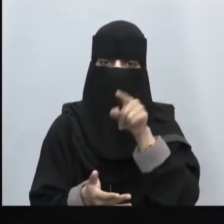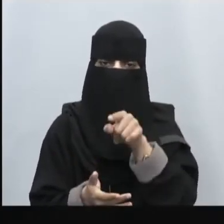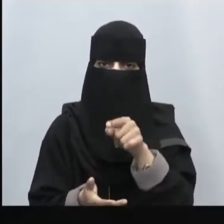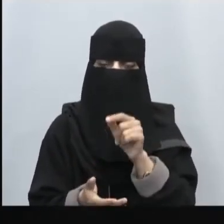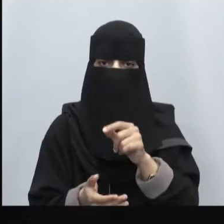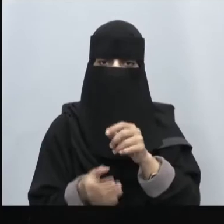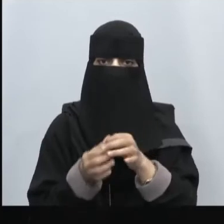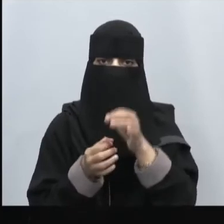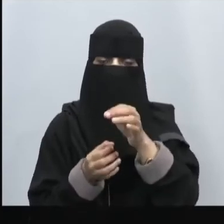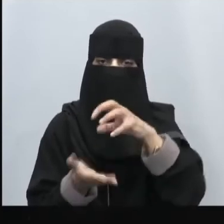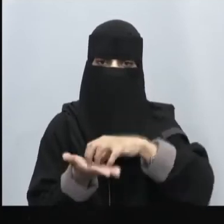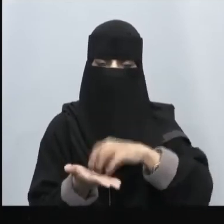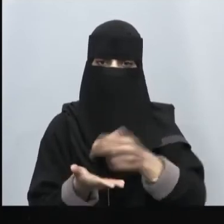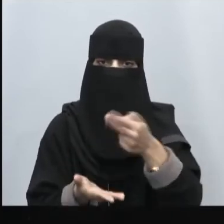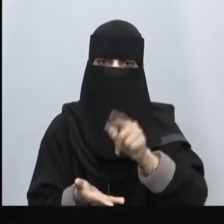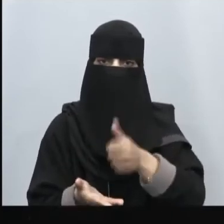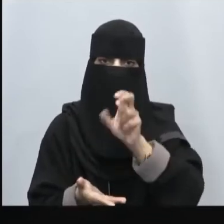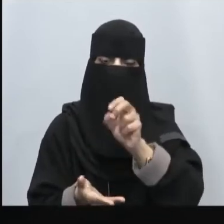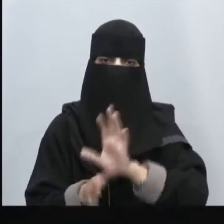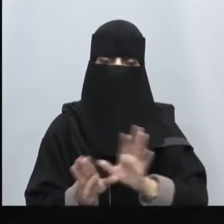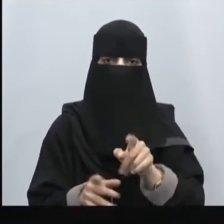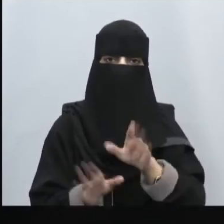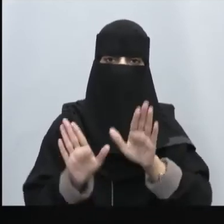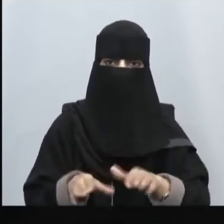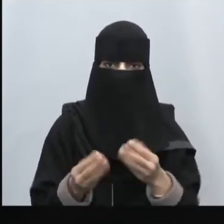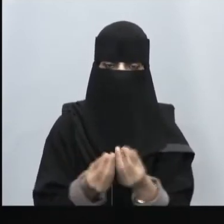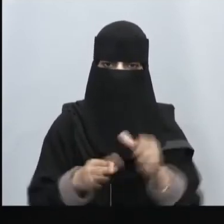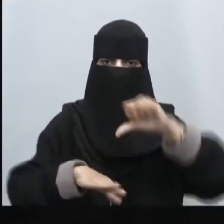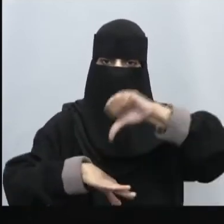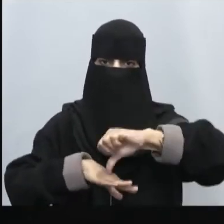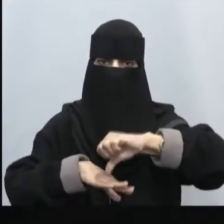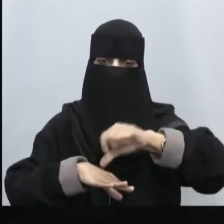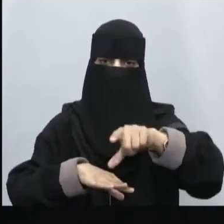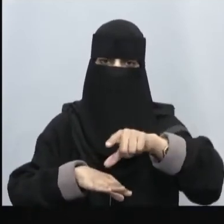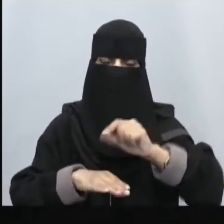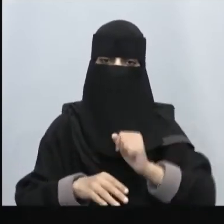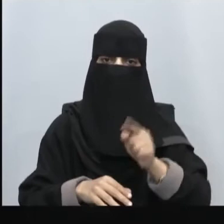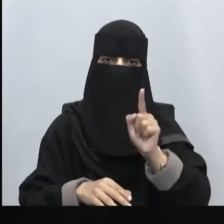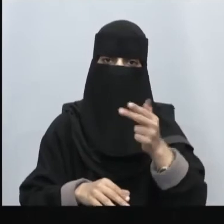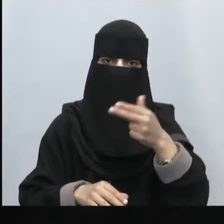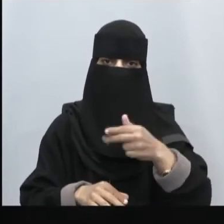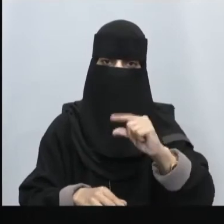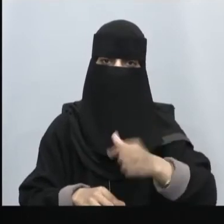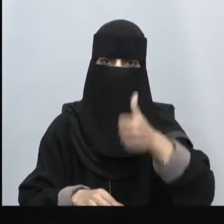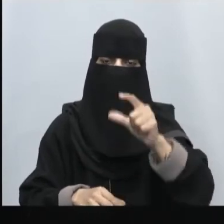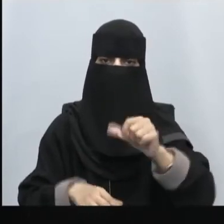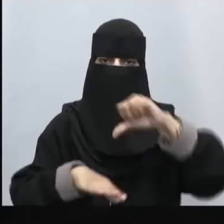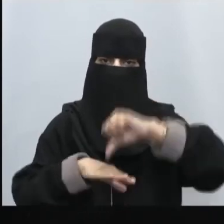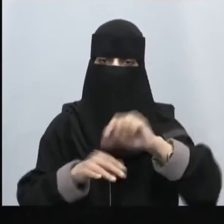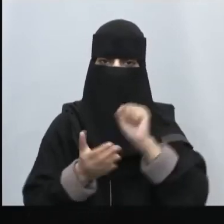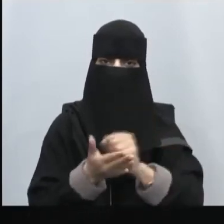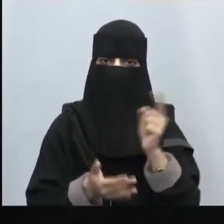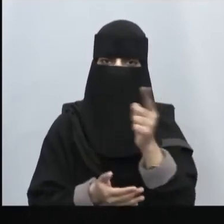العراق واقليم العراق في تلك الفتره حيث توجد عاصمتهم بغداد عاصمه الدوله العباسيه